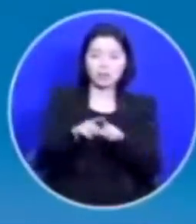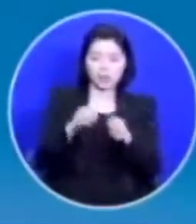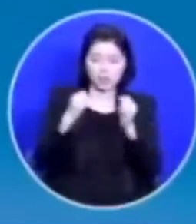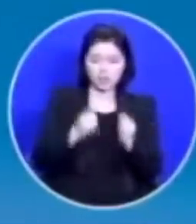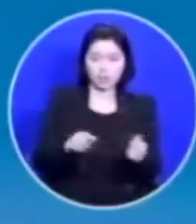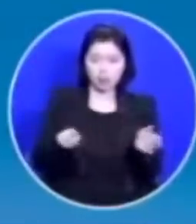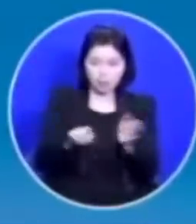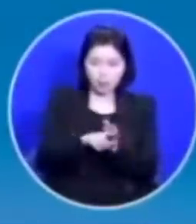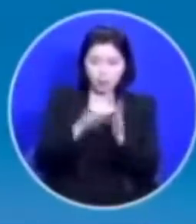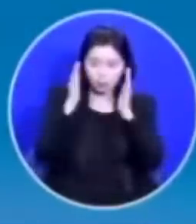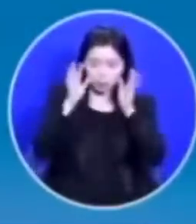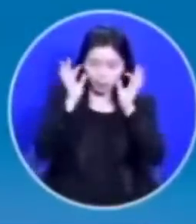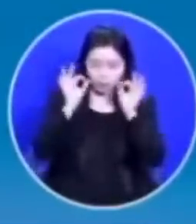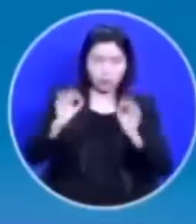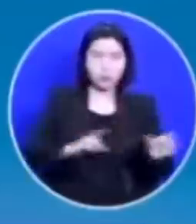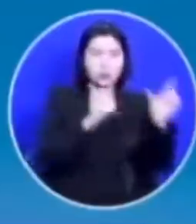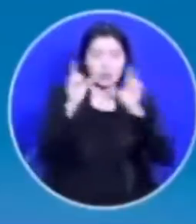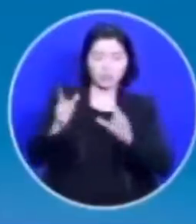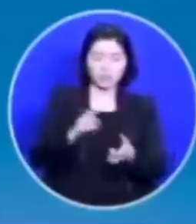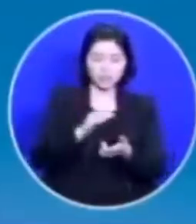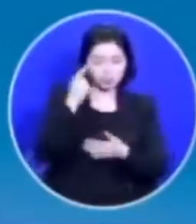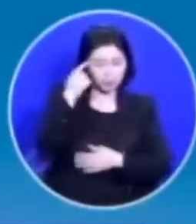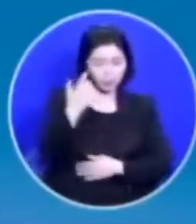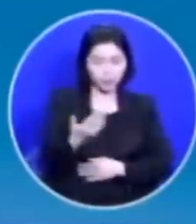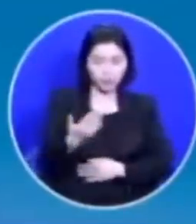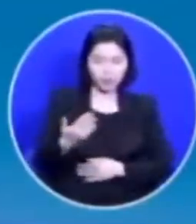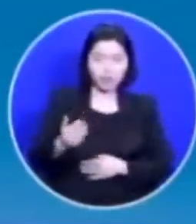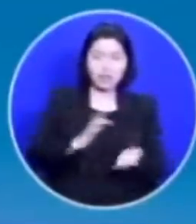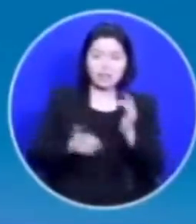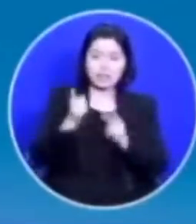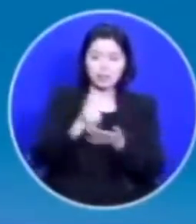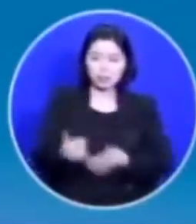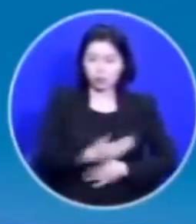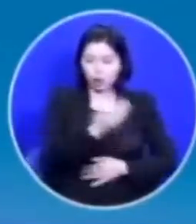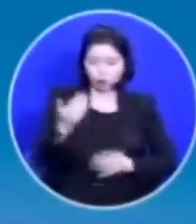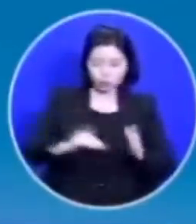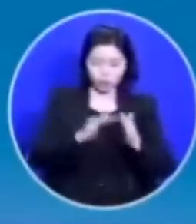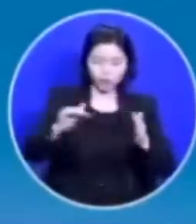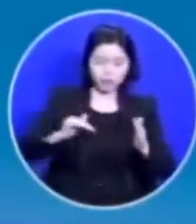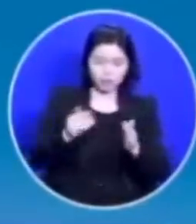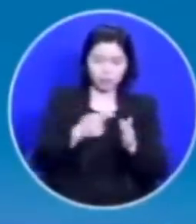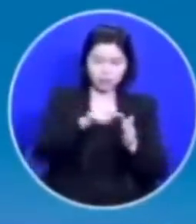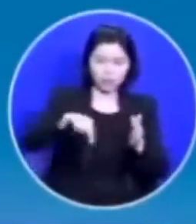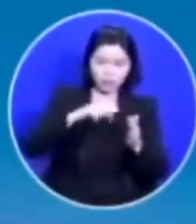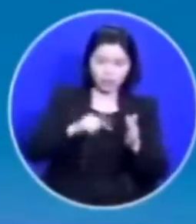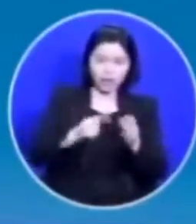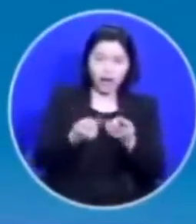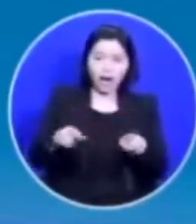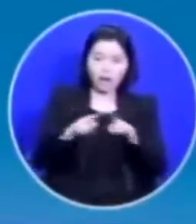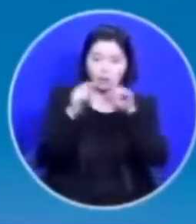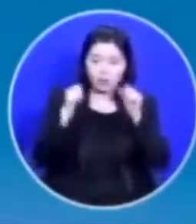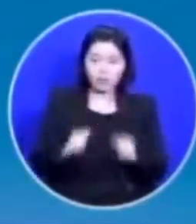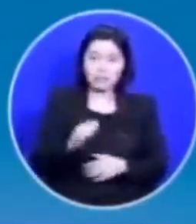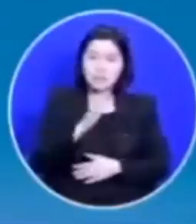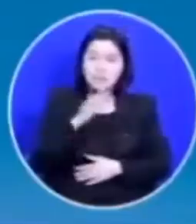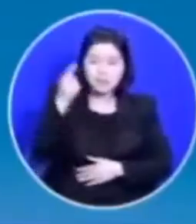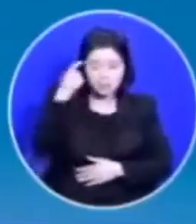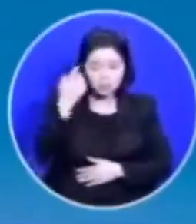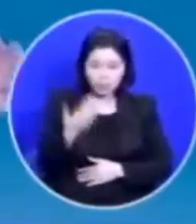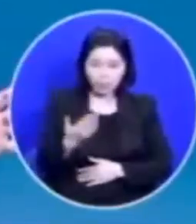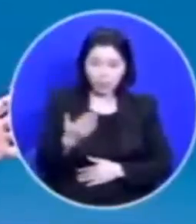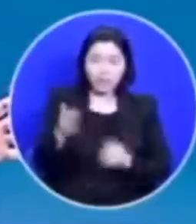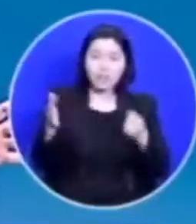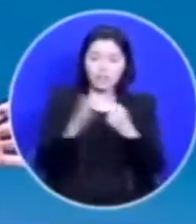바라보시고 사십니까 예수님은 여러분의 가정 안에 분명히 함께 계시는 것이 맞습니까 그래서